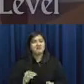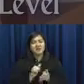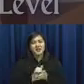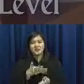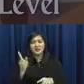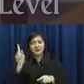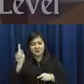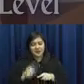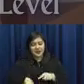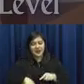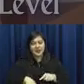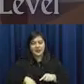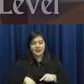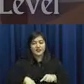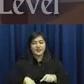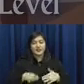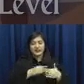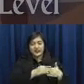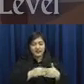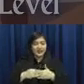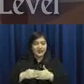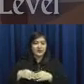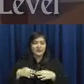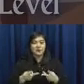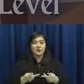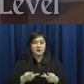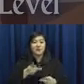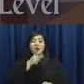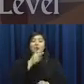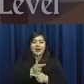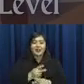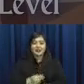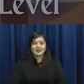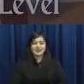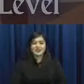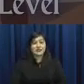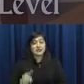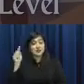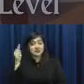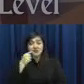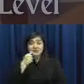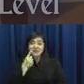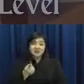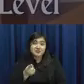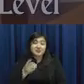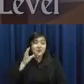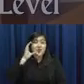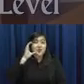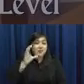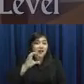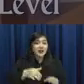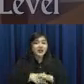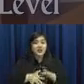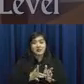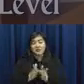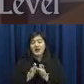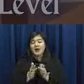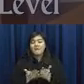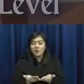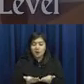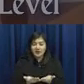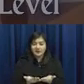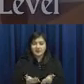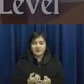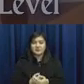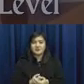May command tayo sa Biblia. Eh. Be fruitful and multiply. Kung kaya mo sustentuhan. Yun. Eh, you see? Paano masisustentuhan? Eh, ang